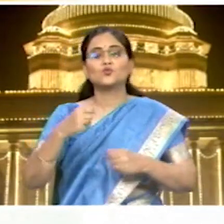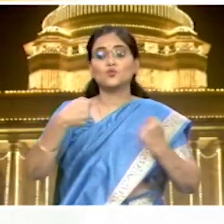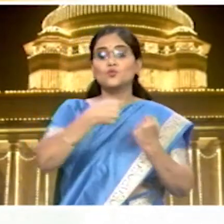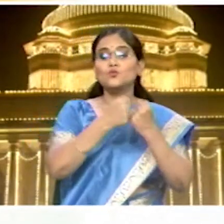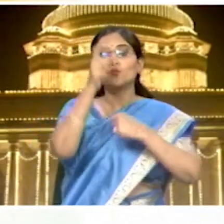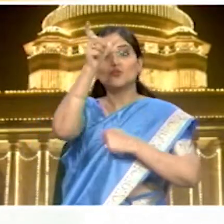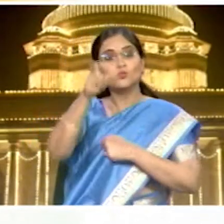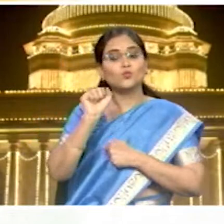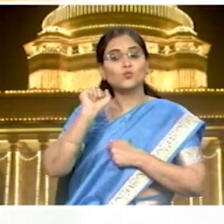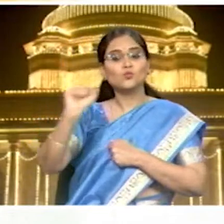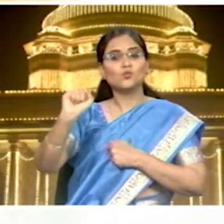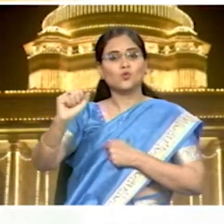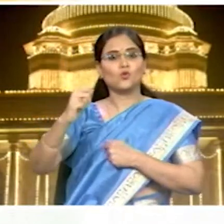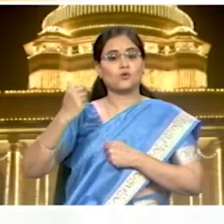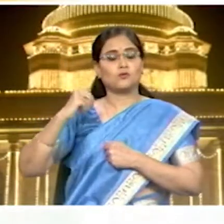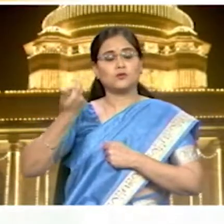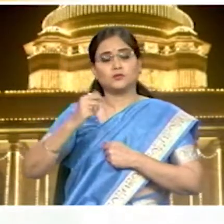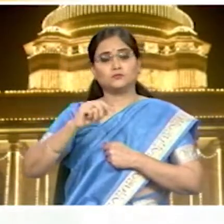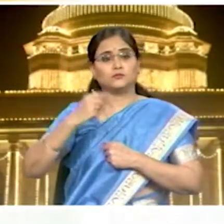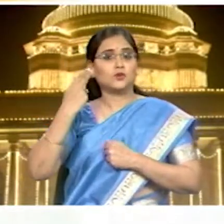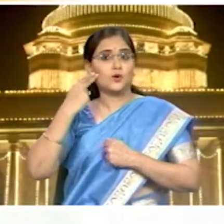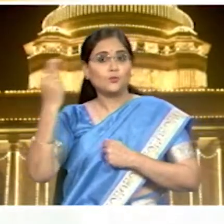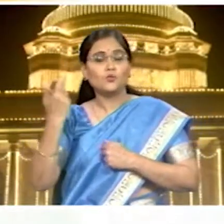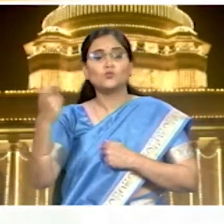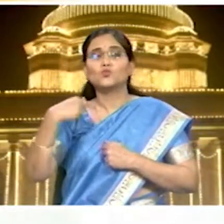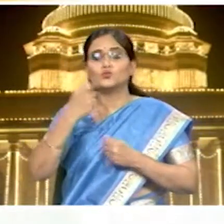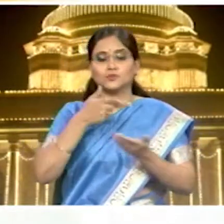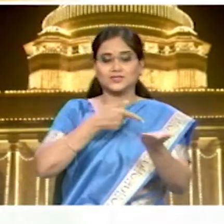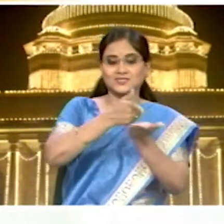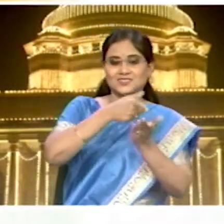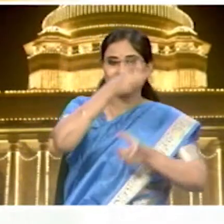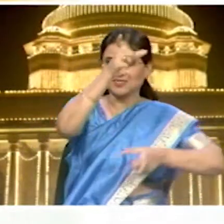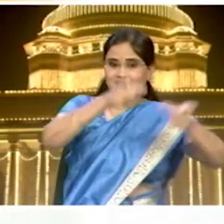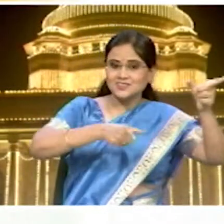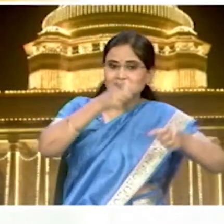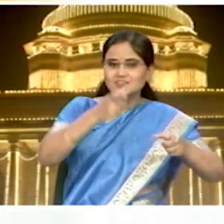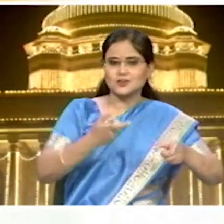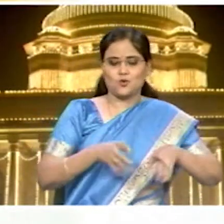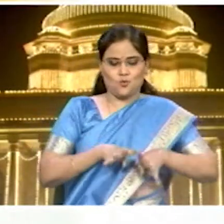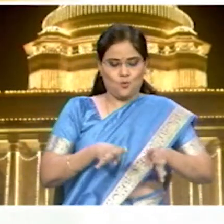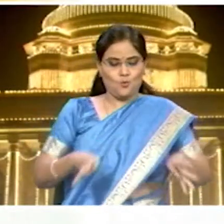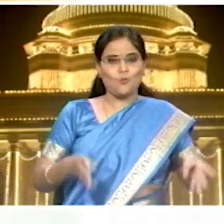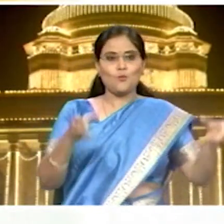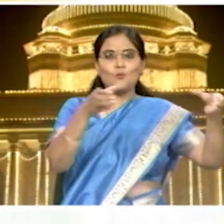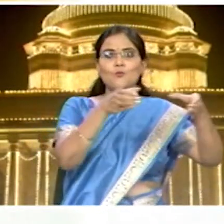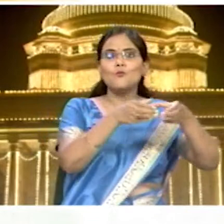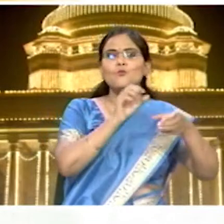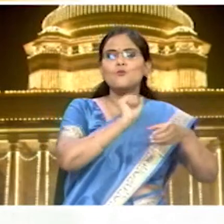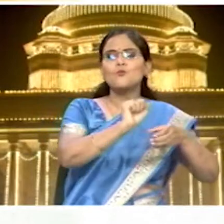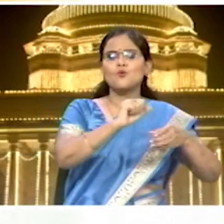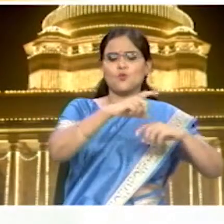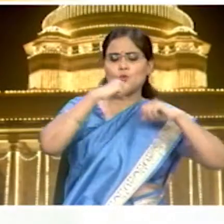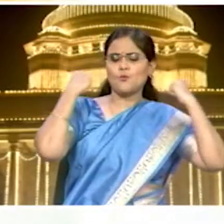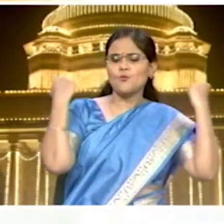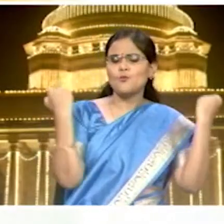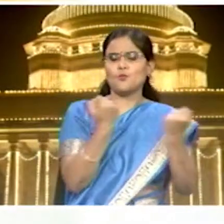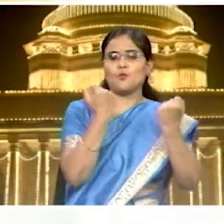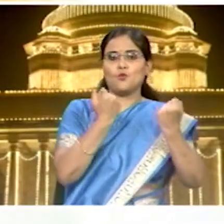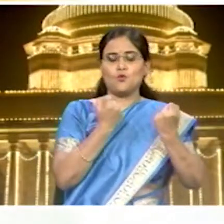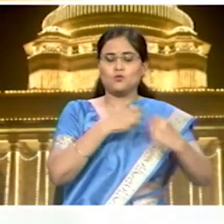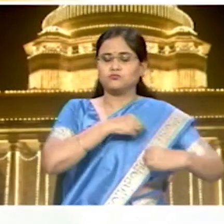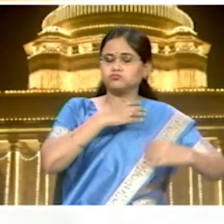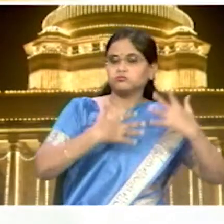उनके संघर्षों, विशेषकर किसानों और आदिवासी समुदाय के वीरों का योगदान एक लंबे समय